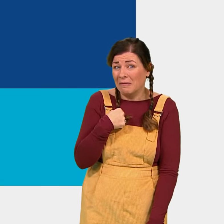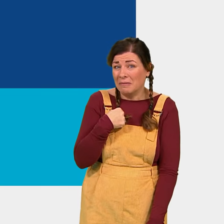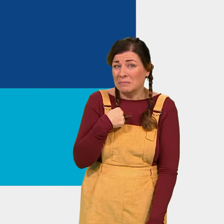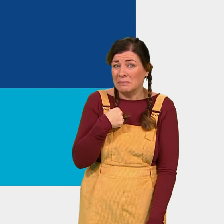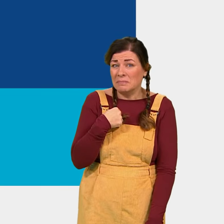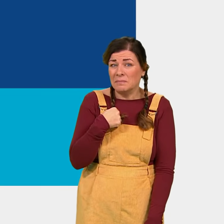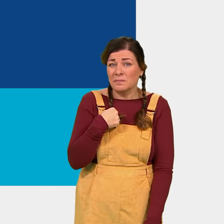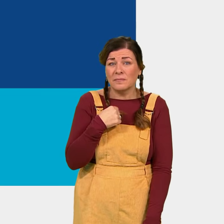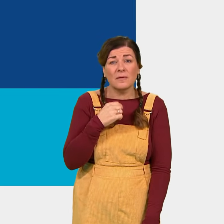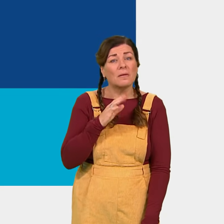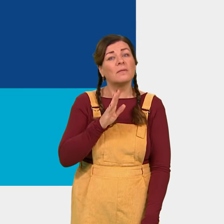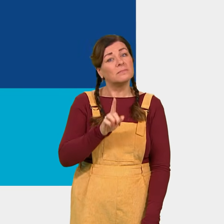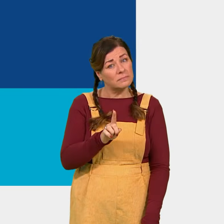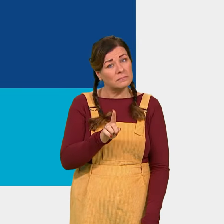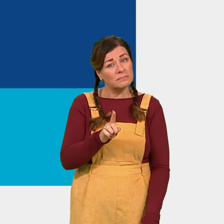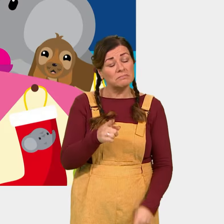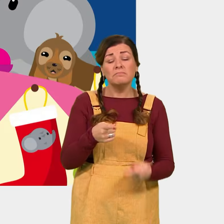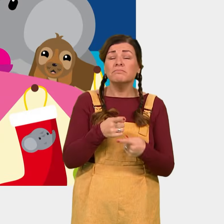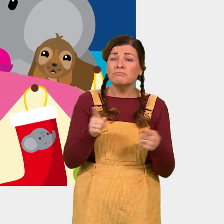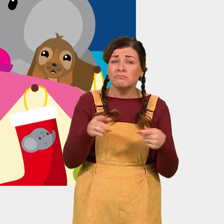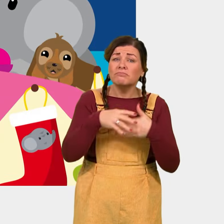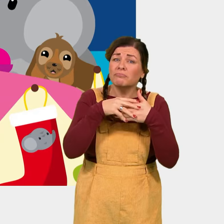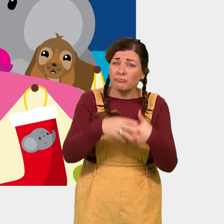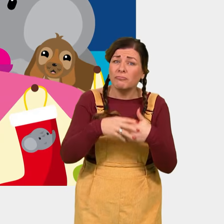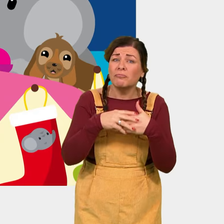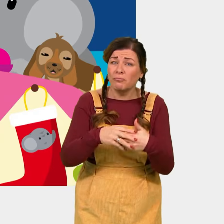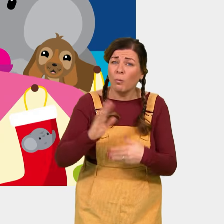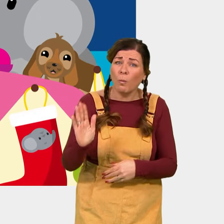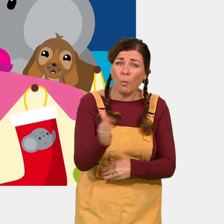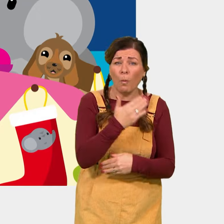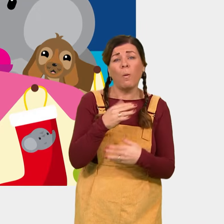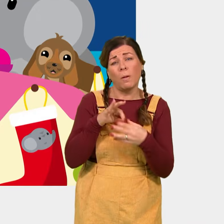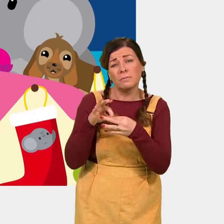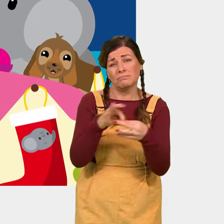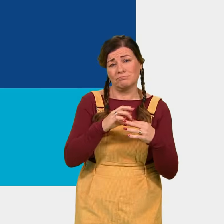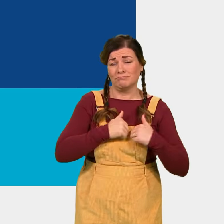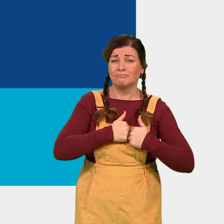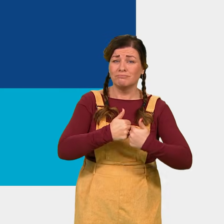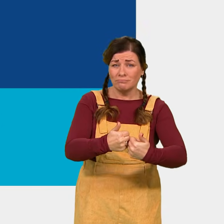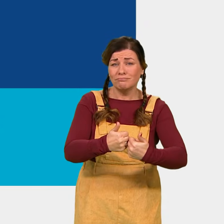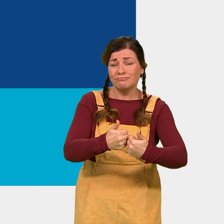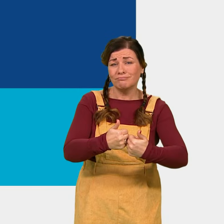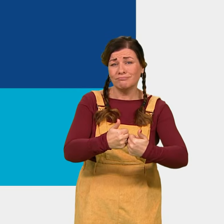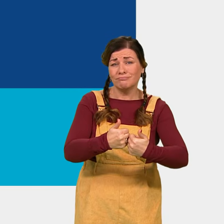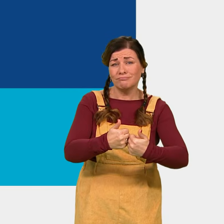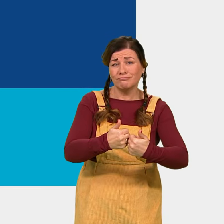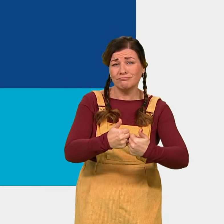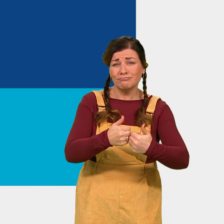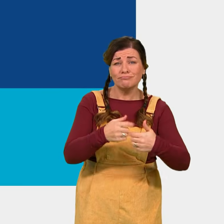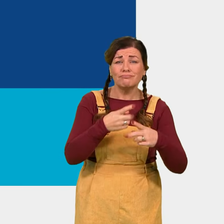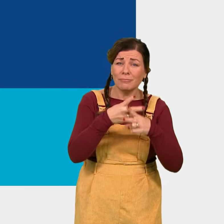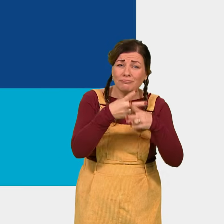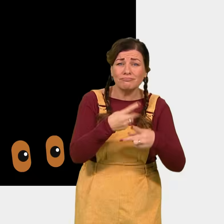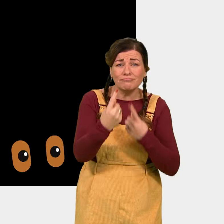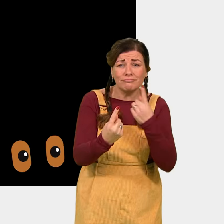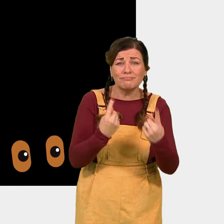arno. Ond roedd yr anifeiliaid i gyd yn garedig a bob amser yn gofalu am ei